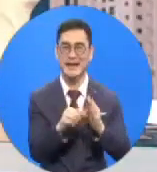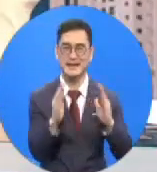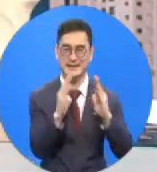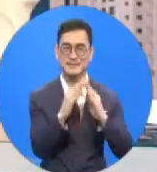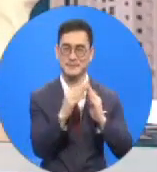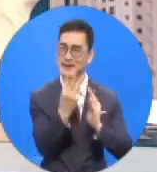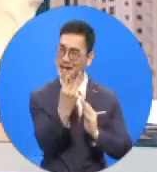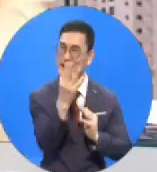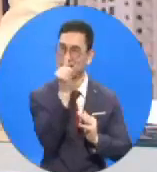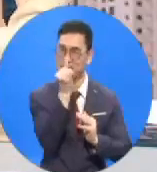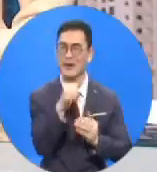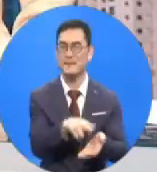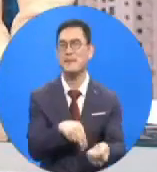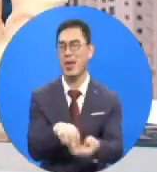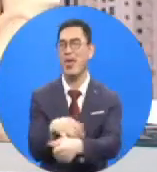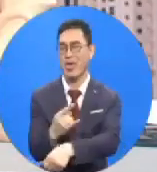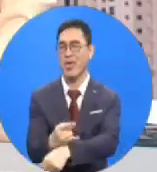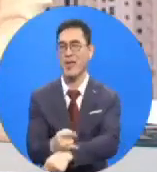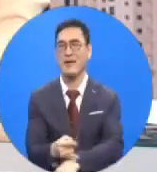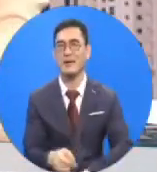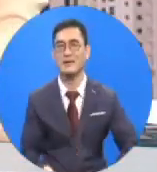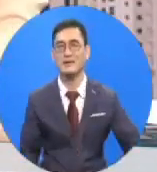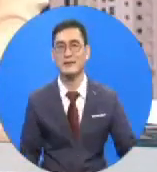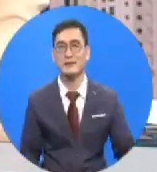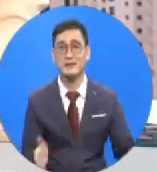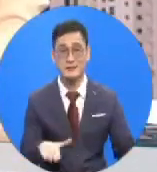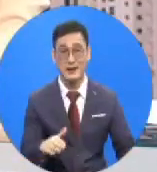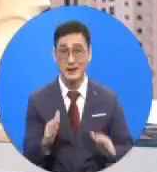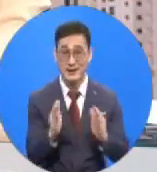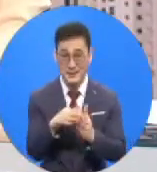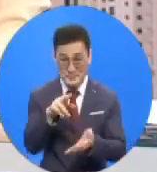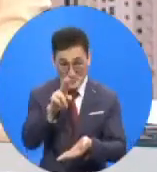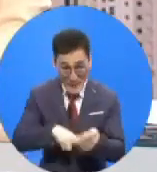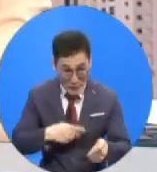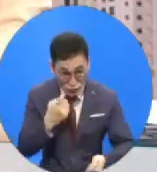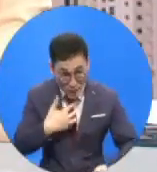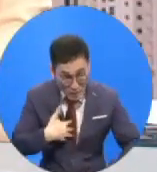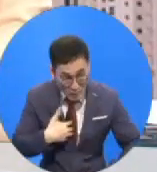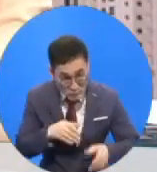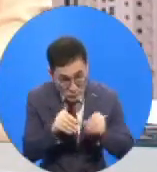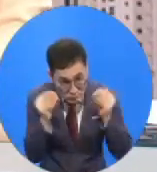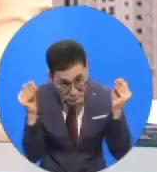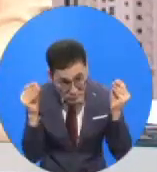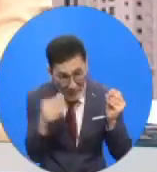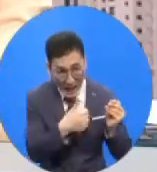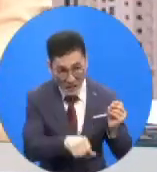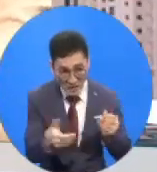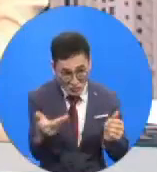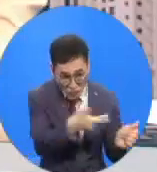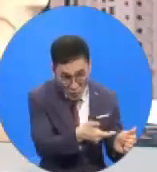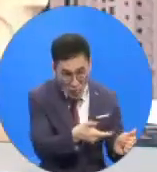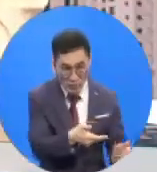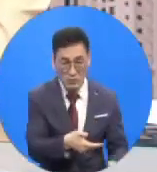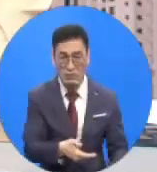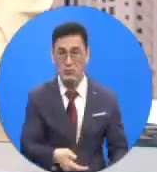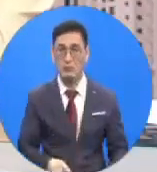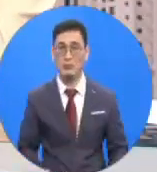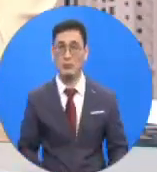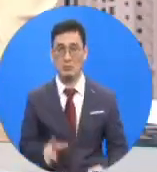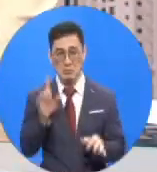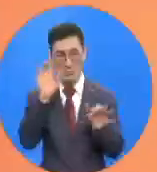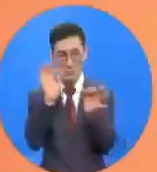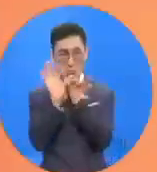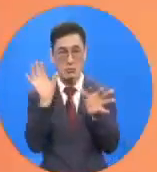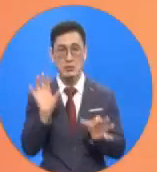이렇게 밝혔는데 20억원 때 강남 집을 판 게 아니라 아들에게 치열에 논란이 되고 있습니다 취업의 평론가 늘 이 논란 한번 정리해